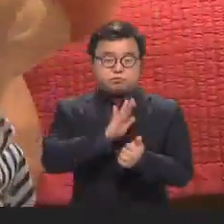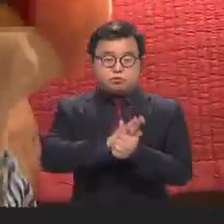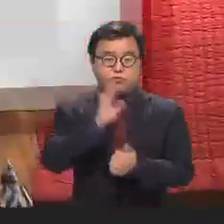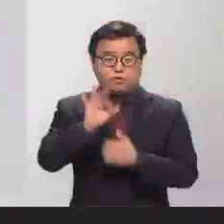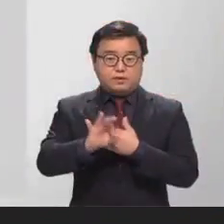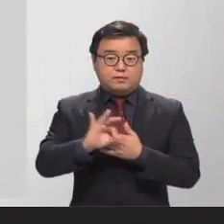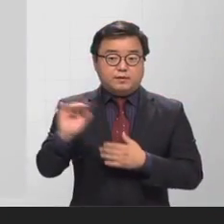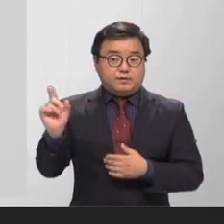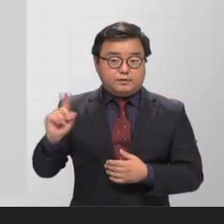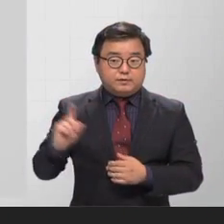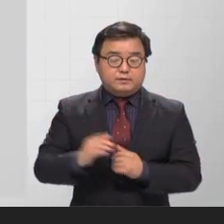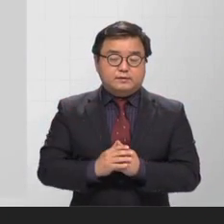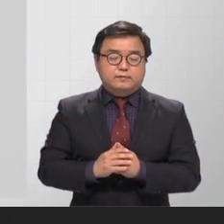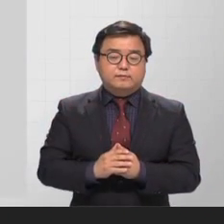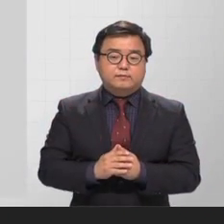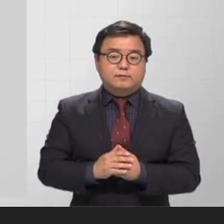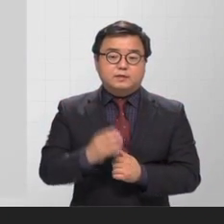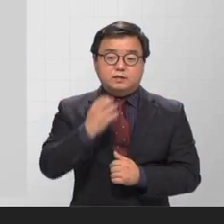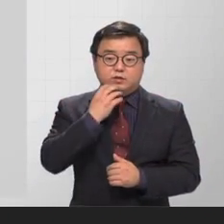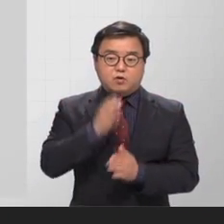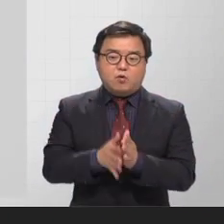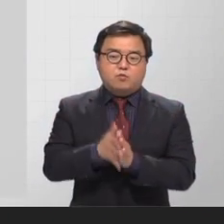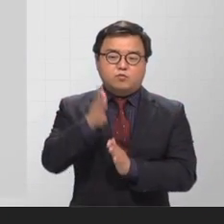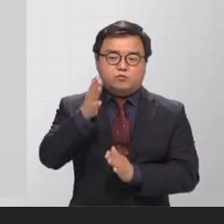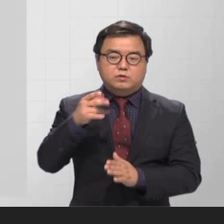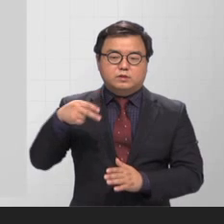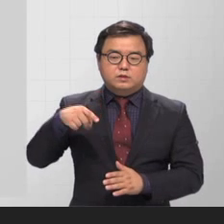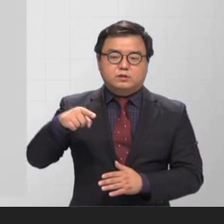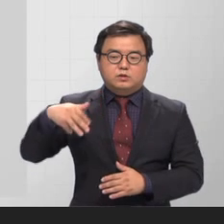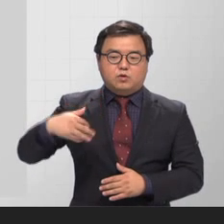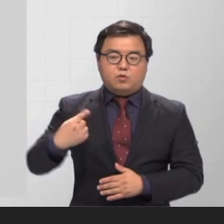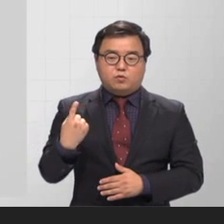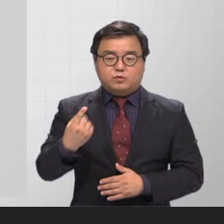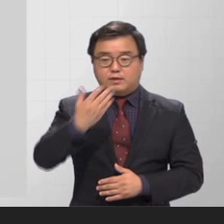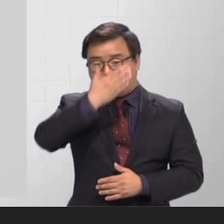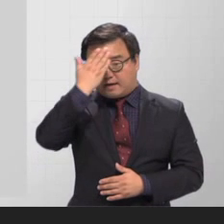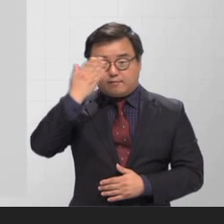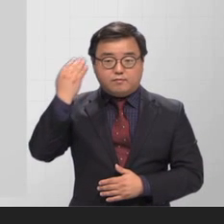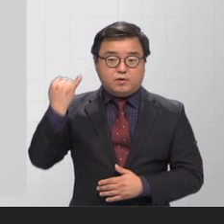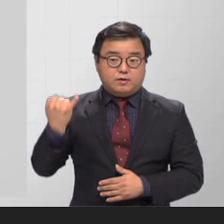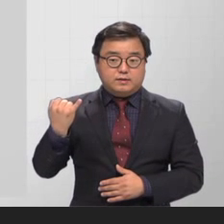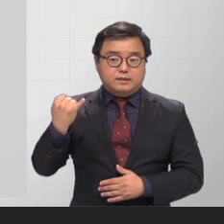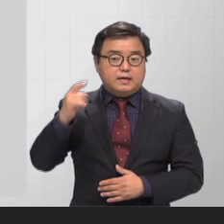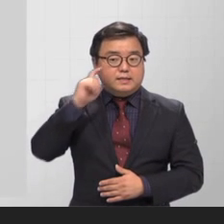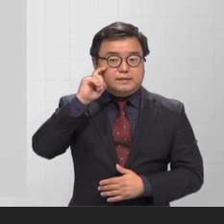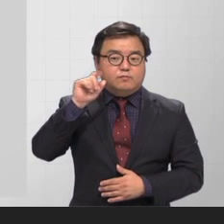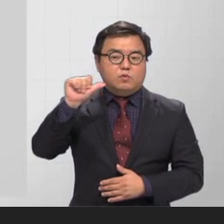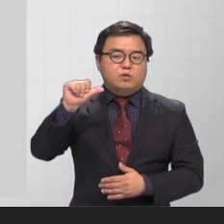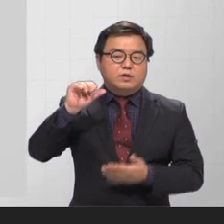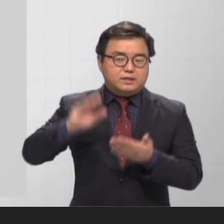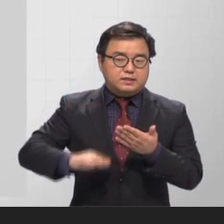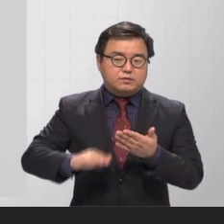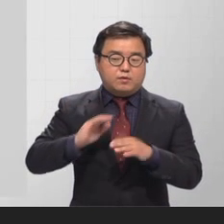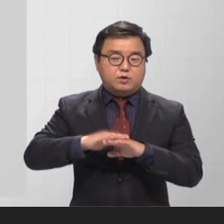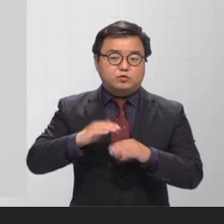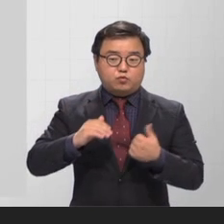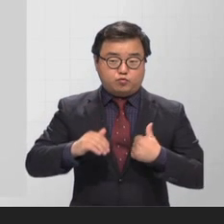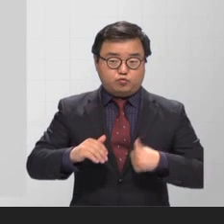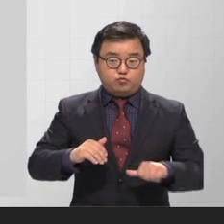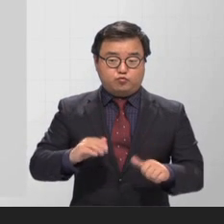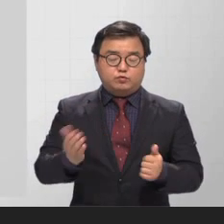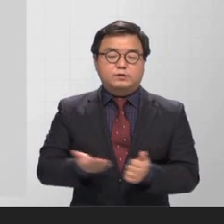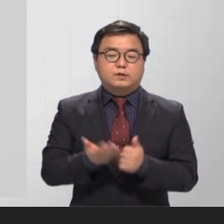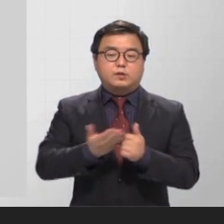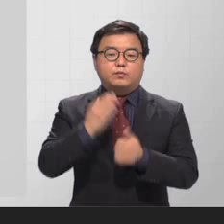어떨까요? 실제 서울시 서초구에서는 할머니가 15개월 이하의 손주를 돌볼 경우 매달 24만